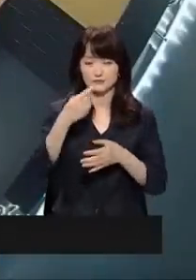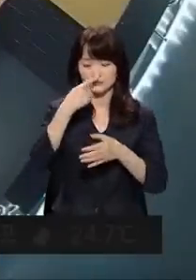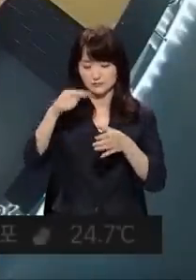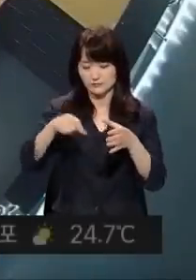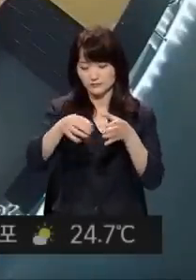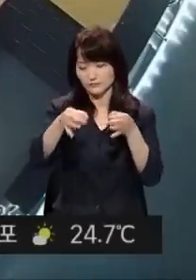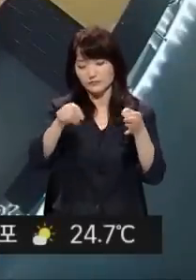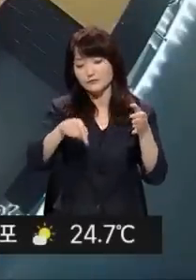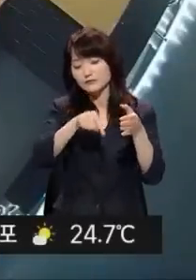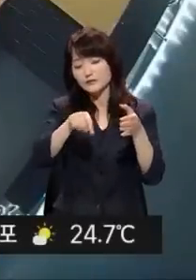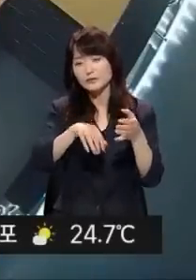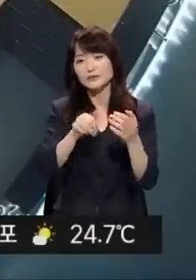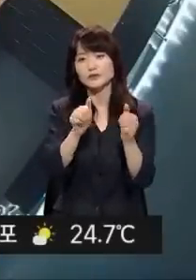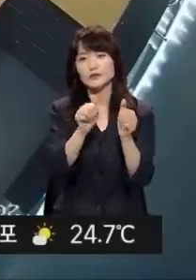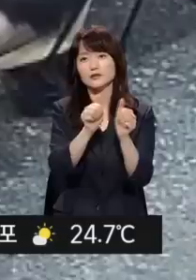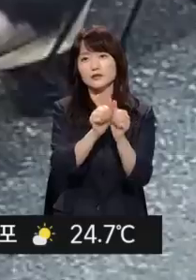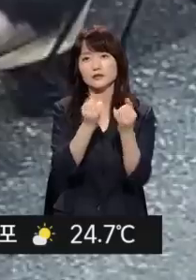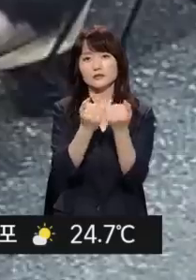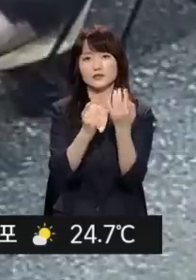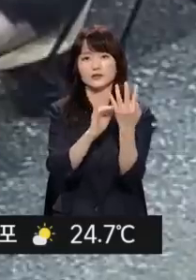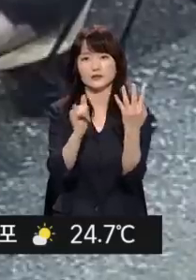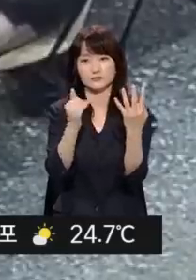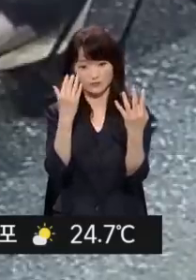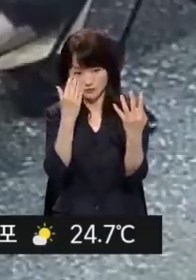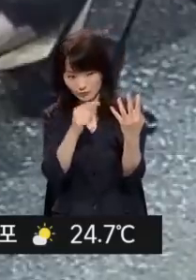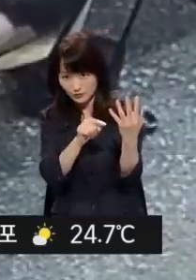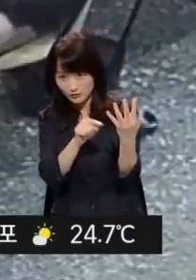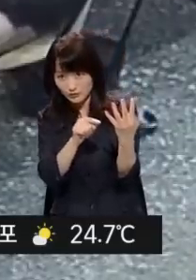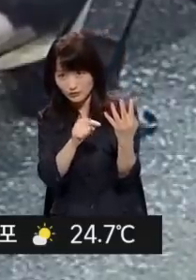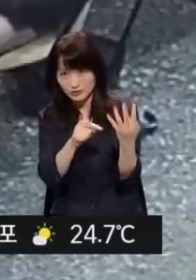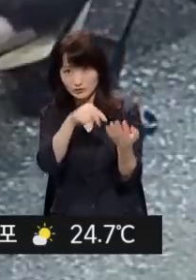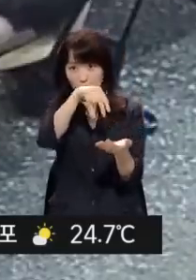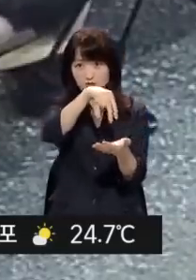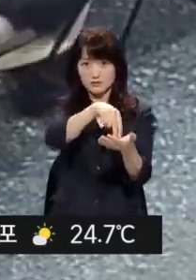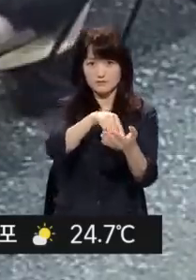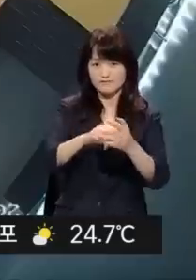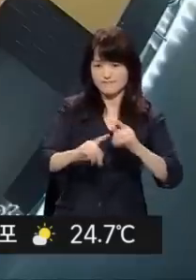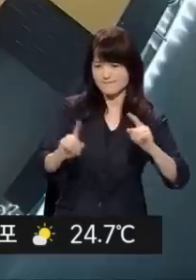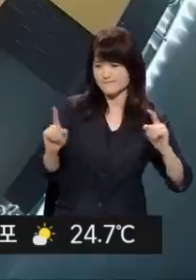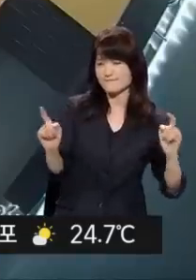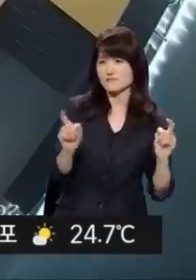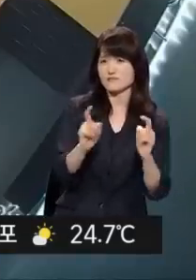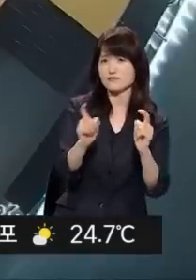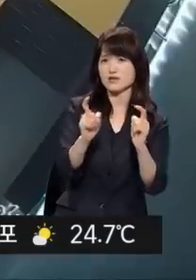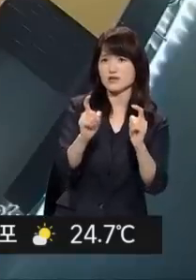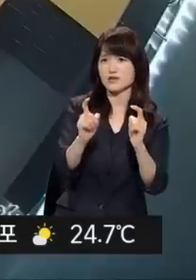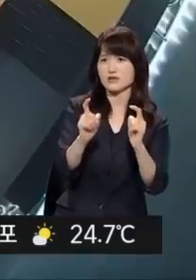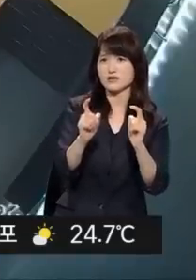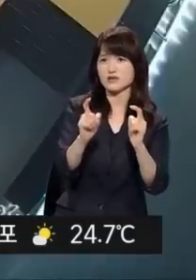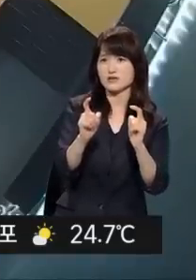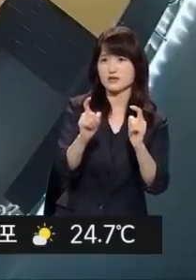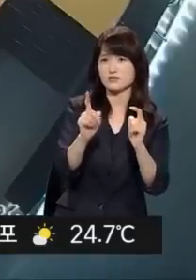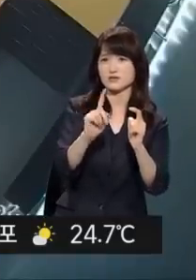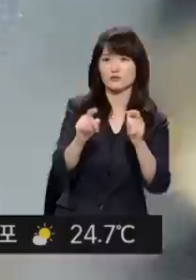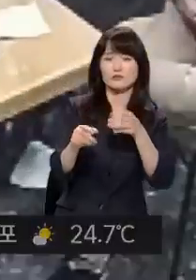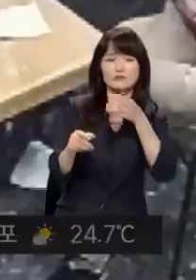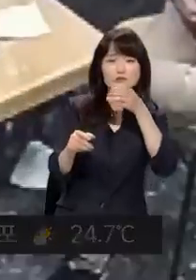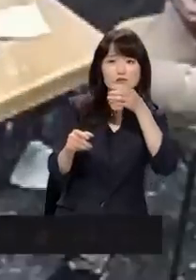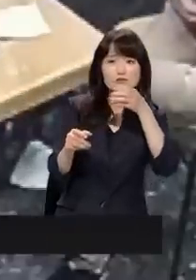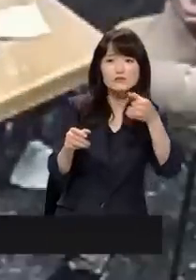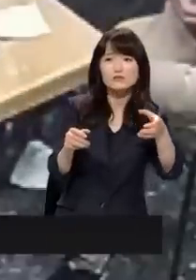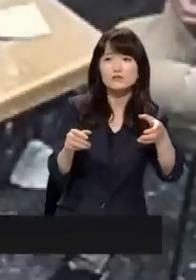남녀네 명 주목해 주세요 한 남성이 갑자기 일어나더니 일어난처럼 뭔가 말다툼을 하는 듯하더니 음료든 컵을 갖다가 어 그냥